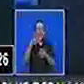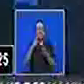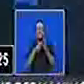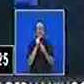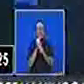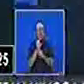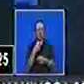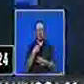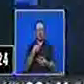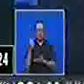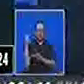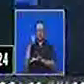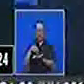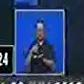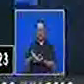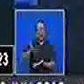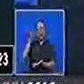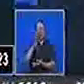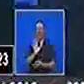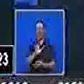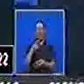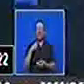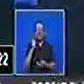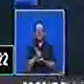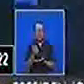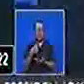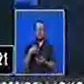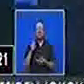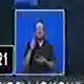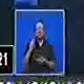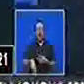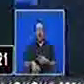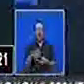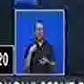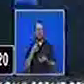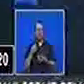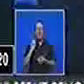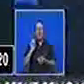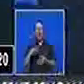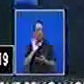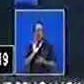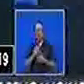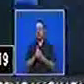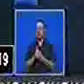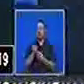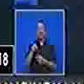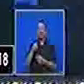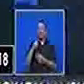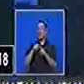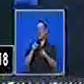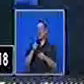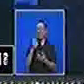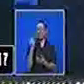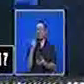tadi cerita-cerita kekeringan tadi bisa kita selesaikan secara mandiri di lingkungan-lingkungan masing-masing. Tapi intinya adalah tinjau tata